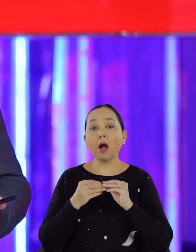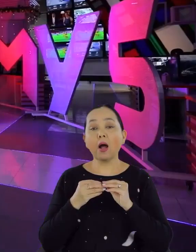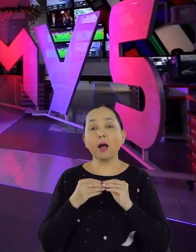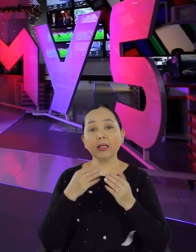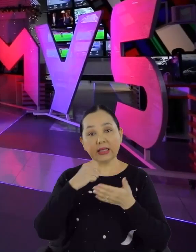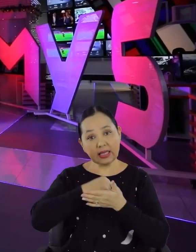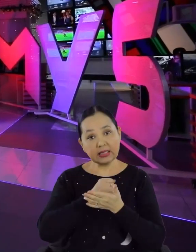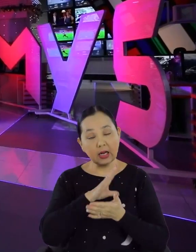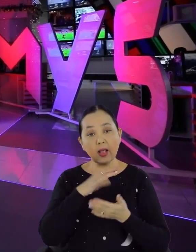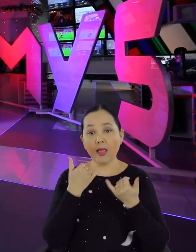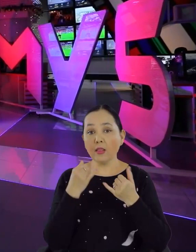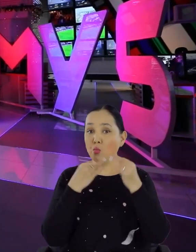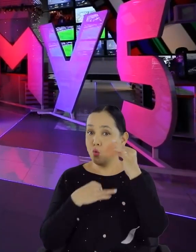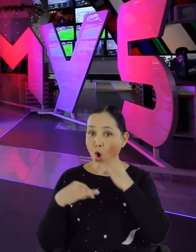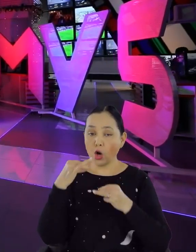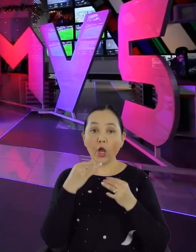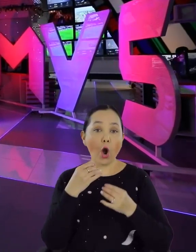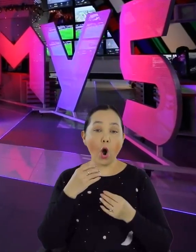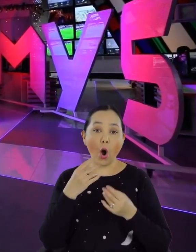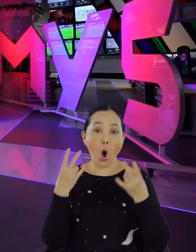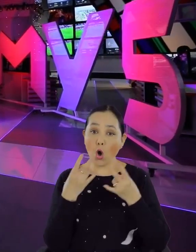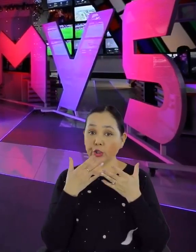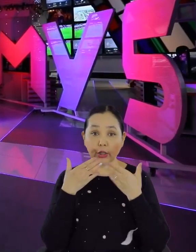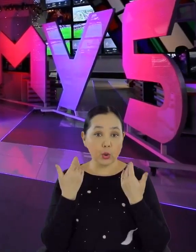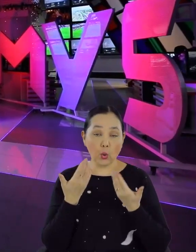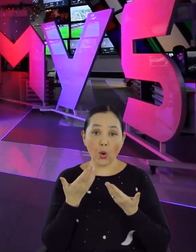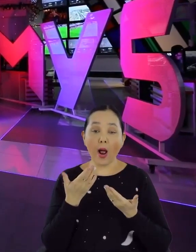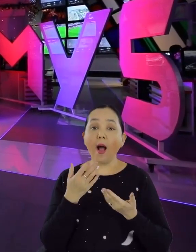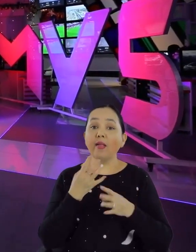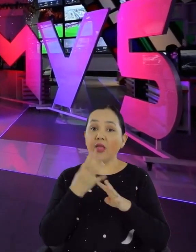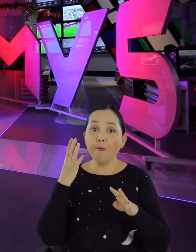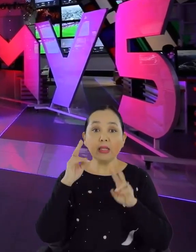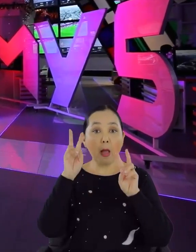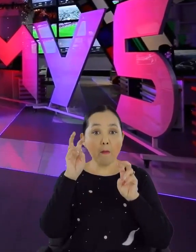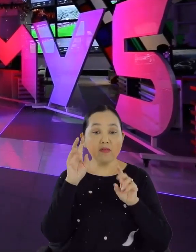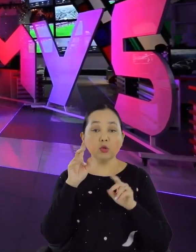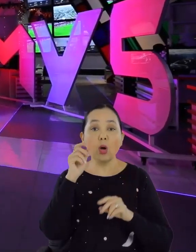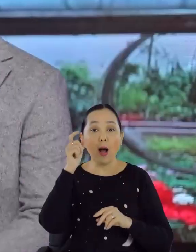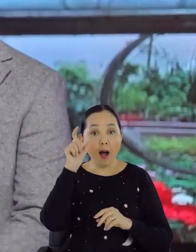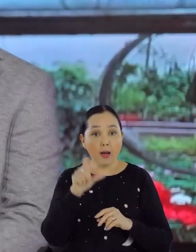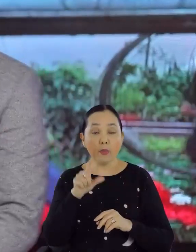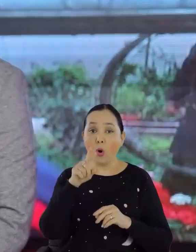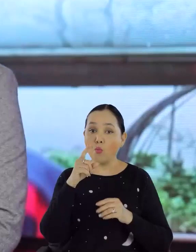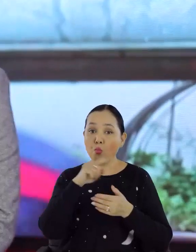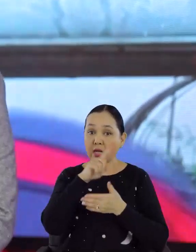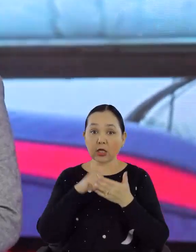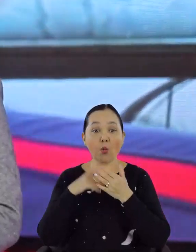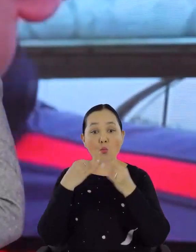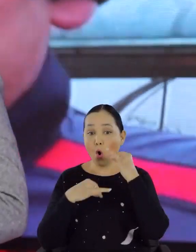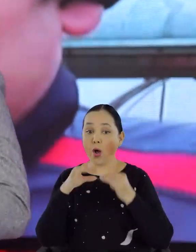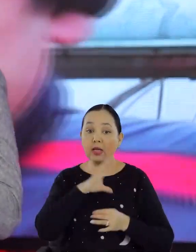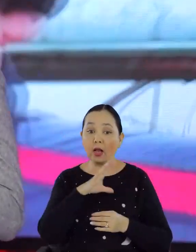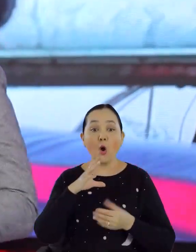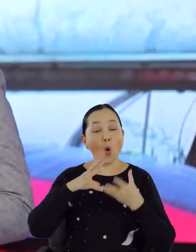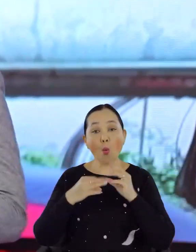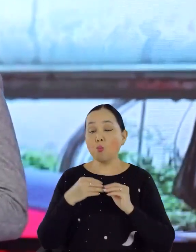uzil-kesil tasdiqlandi, endi muhokamaga hojat yo'q, deyapti ular. Albatta, navbatdagi mavzuyimiz qahramoni bu masalani umuman muhokama qilmagani